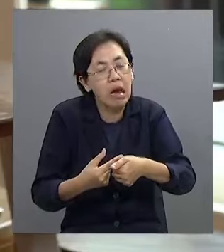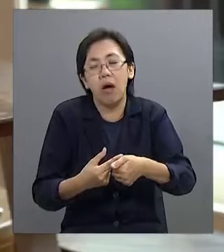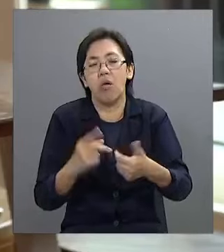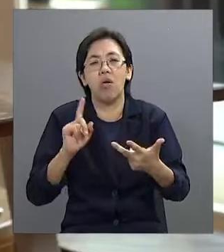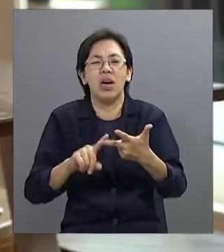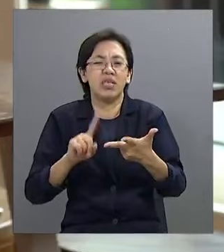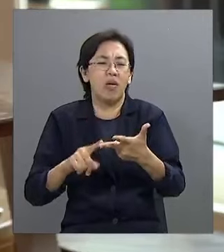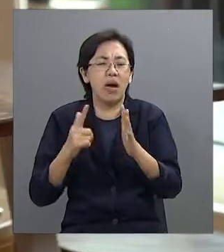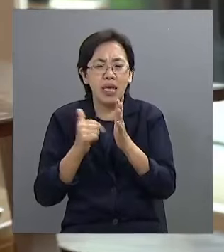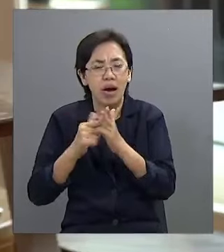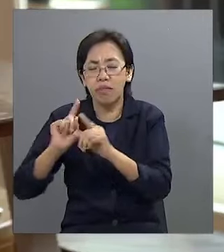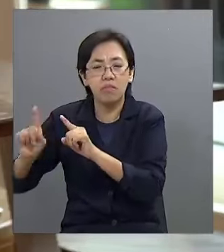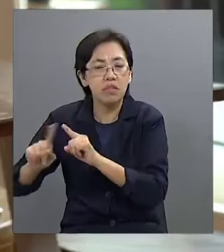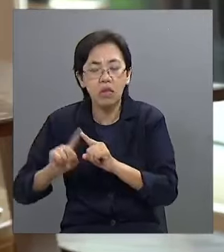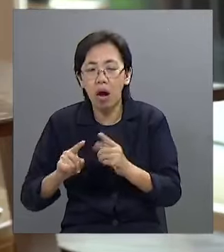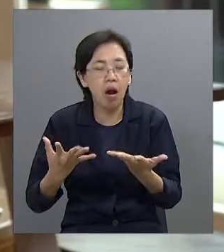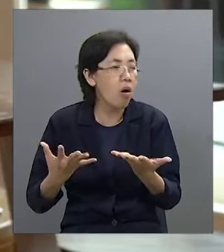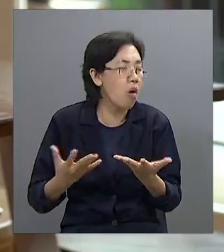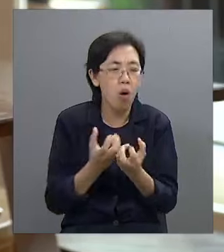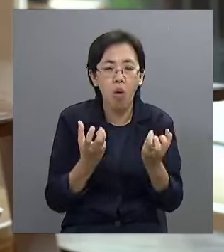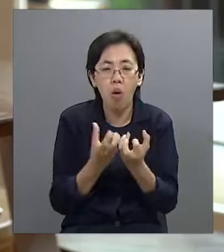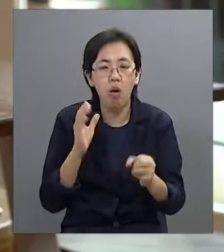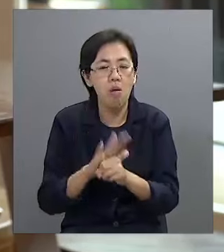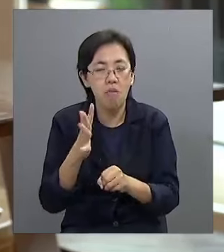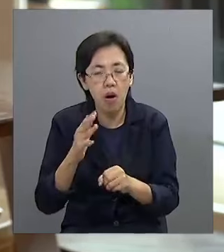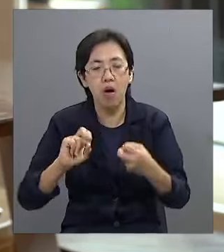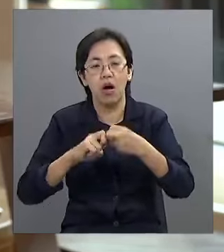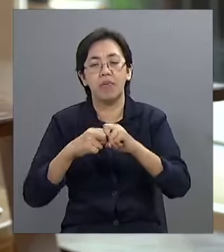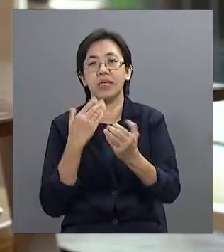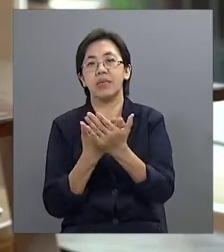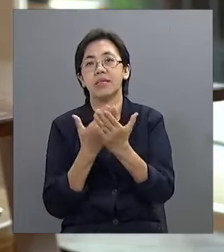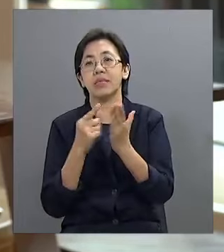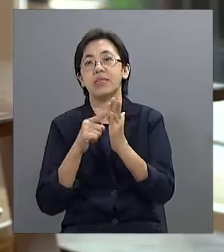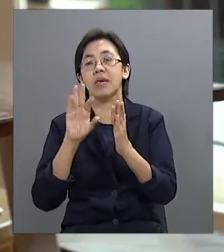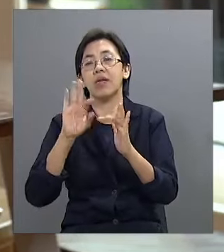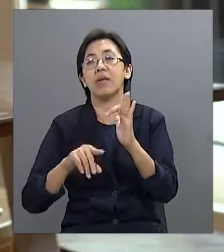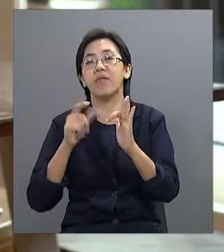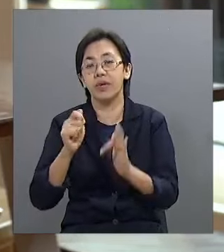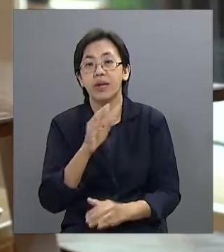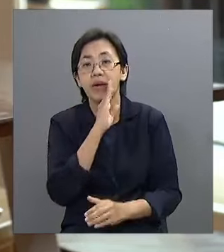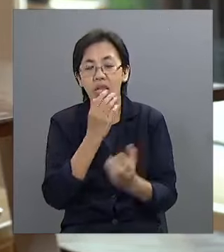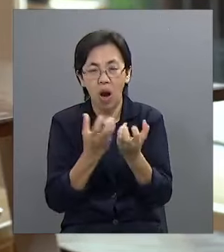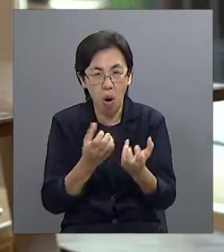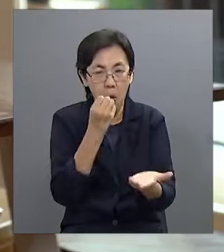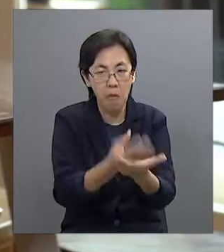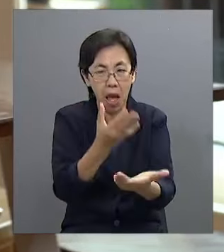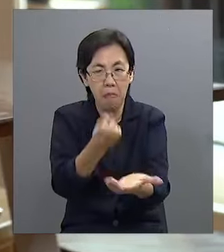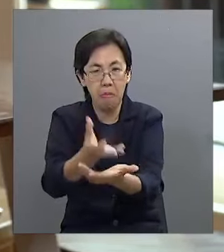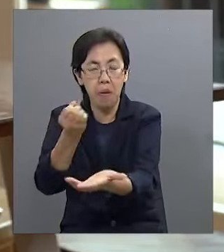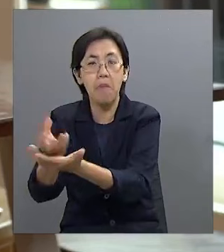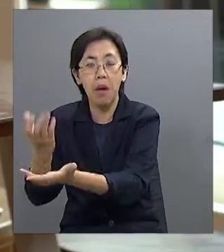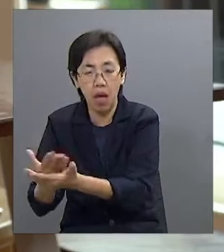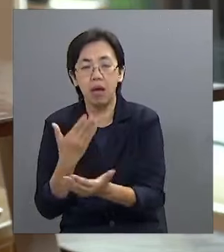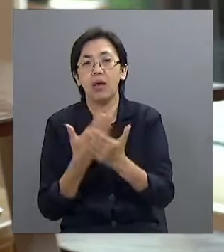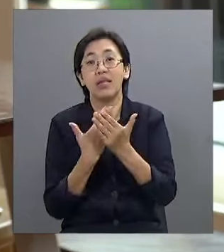ก็ภาวะเงินเฟ้ออะไรต่างๆที่ปกติแล้วสมมติว่าถ้าเรามีค่าใช้จ่ายเช่น150,000ต่อเดือนค่าอ